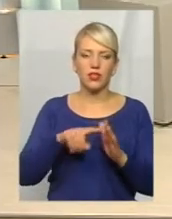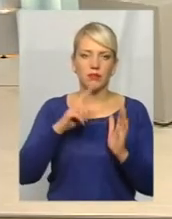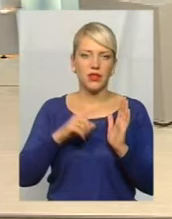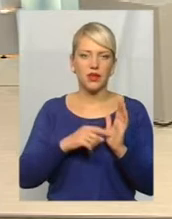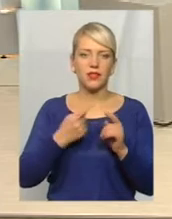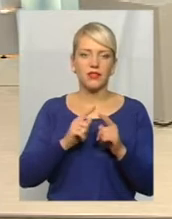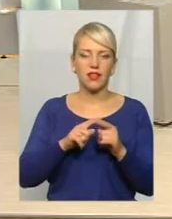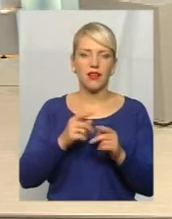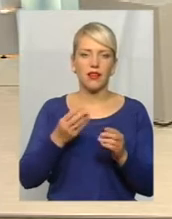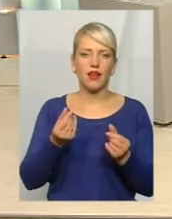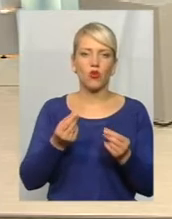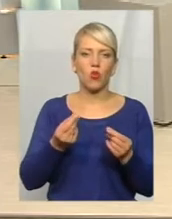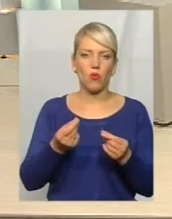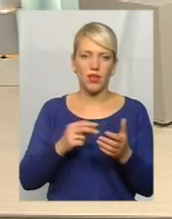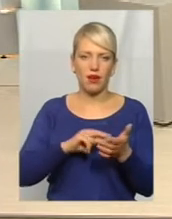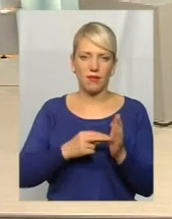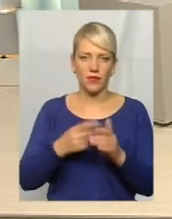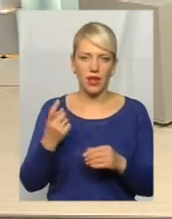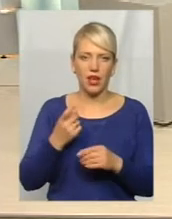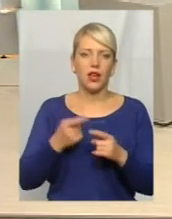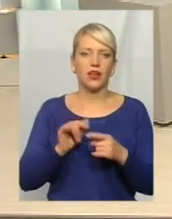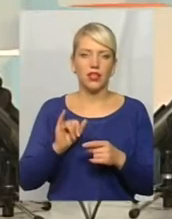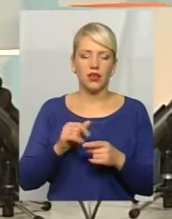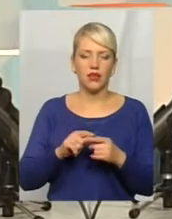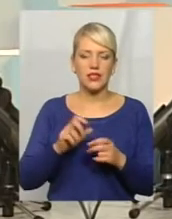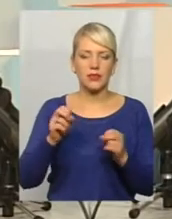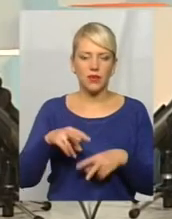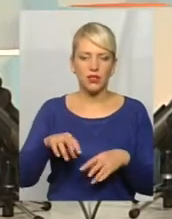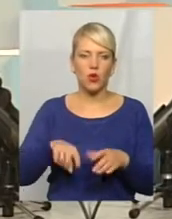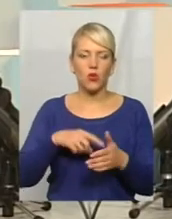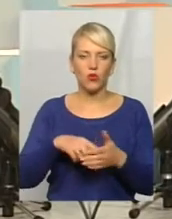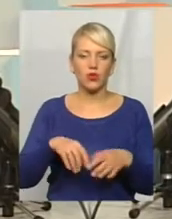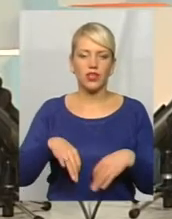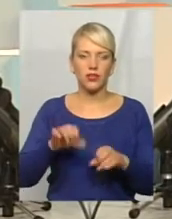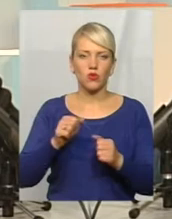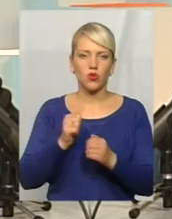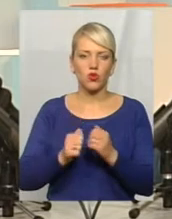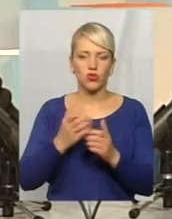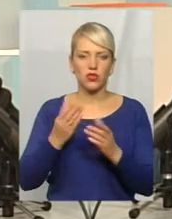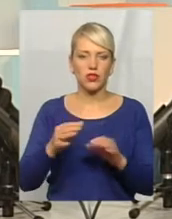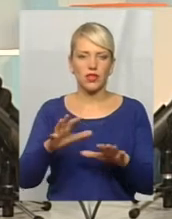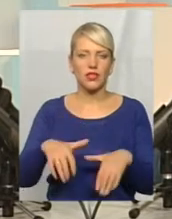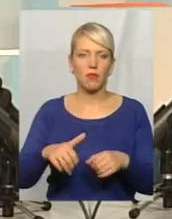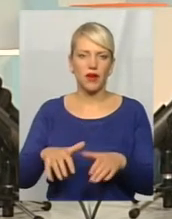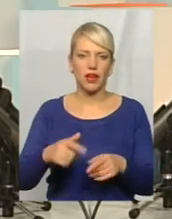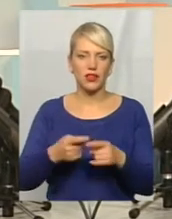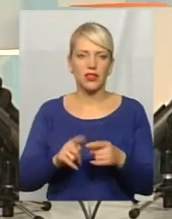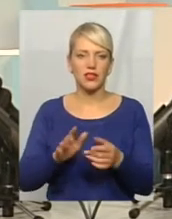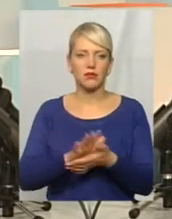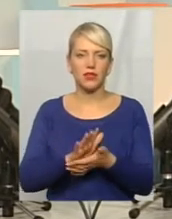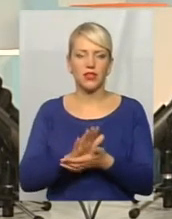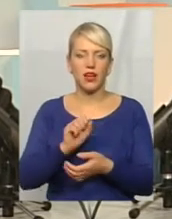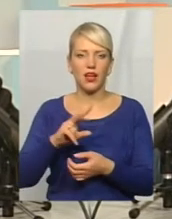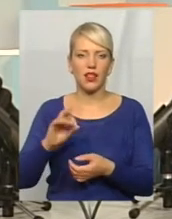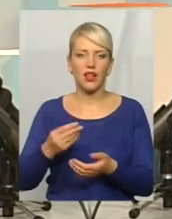економіці, так? Безперечно, що «Спецкомунтранс» може кожного дня їздити і забирати те сміття. Але